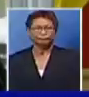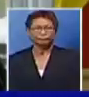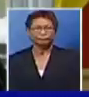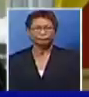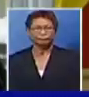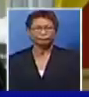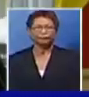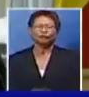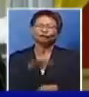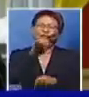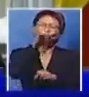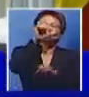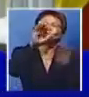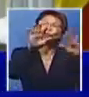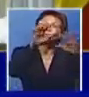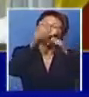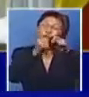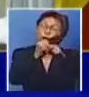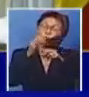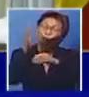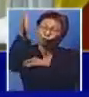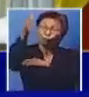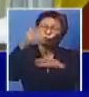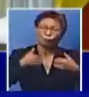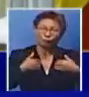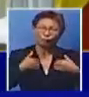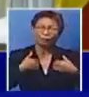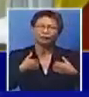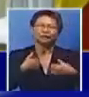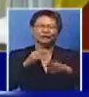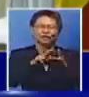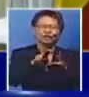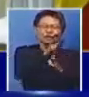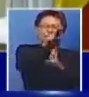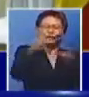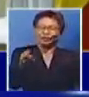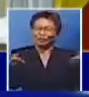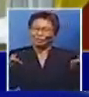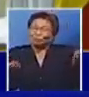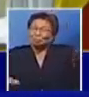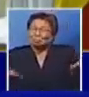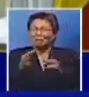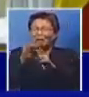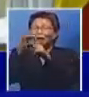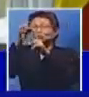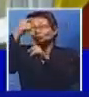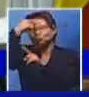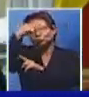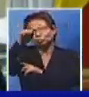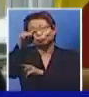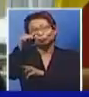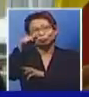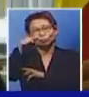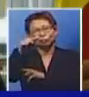Mana tahu dalam 10 tahun akan datang ke boleh mewujudkan satu industri automotif yang dikhaskan untuk